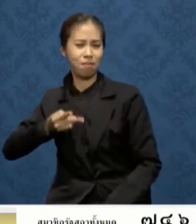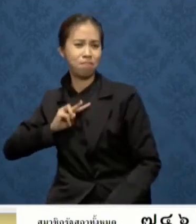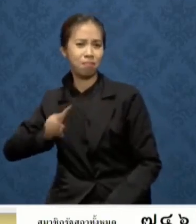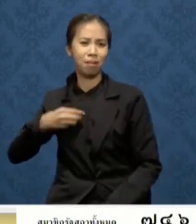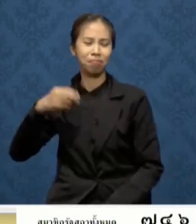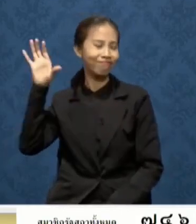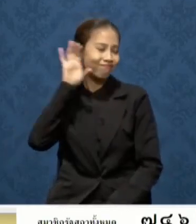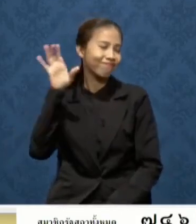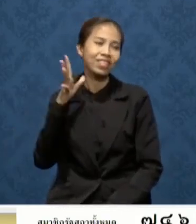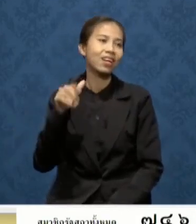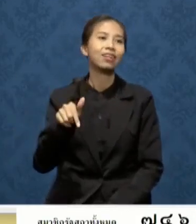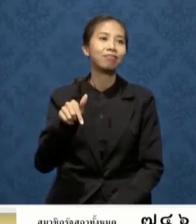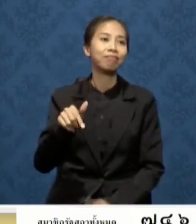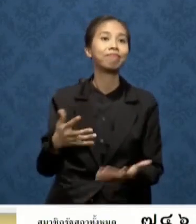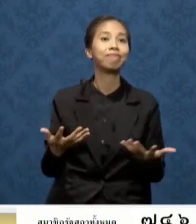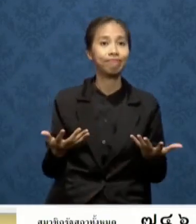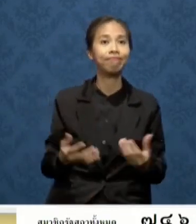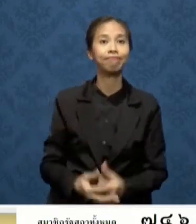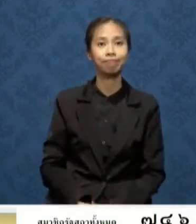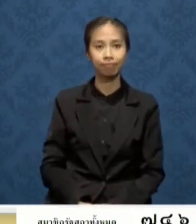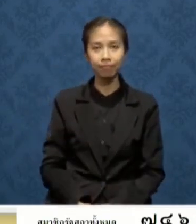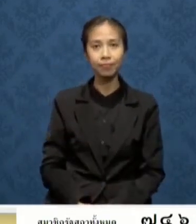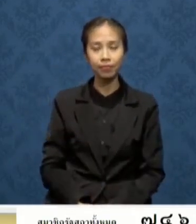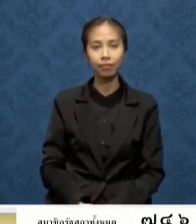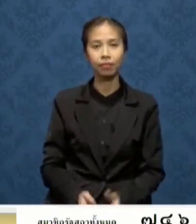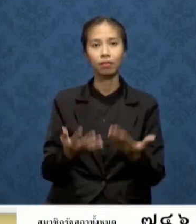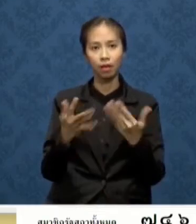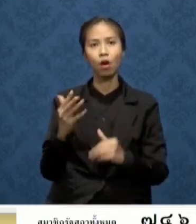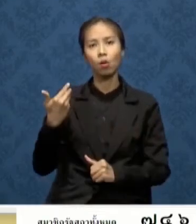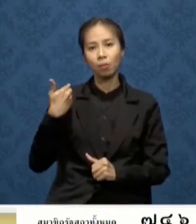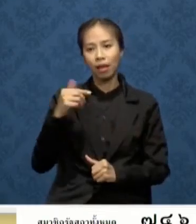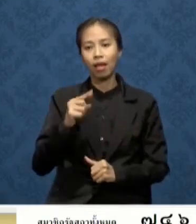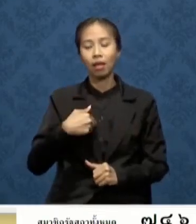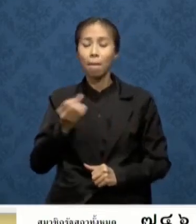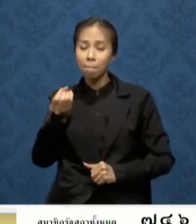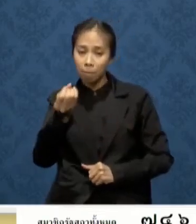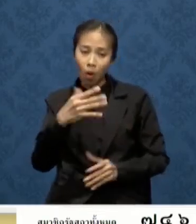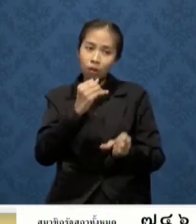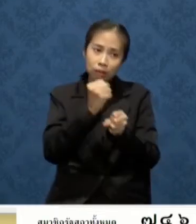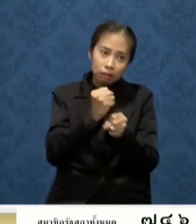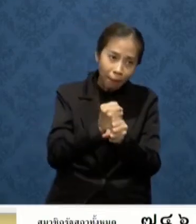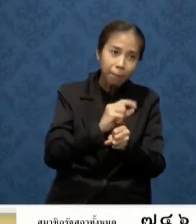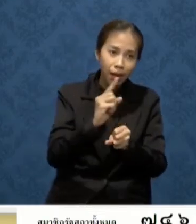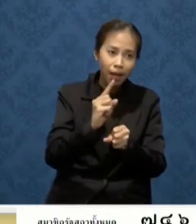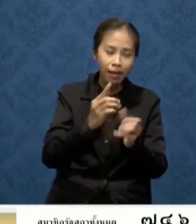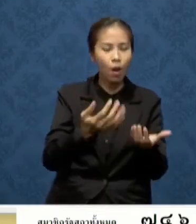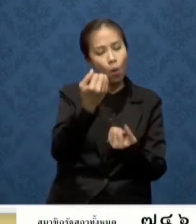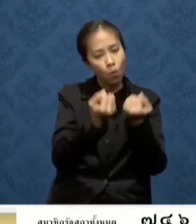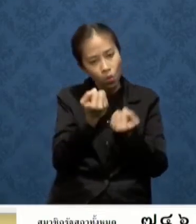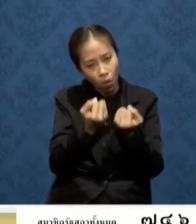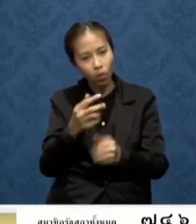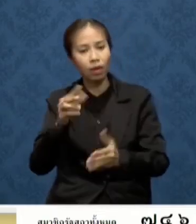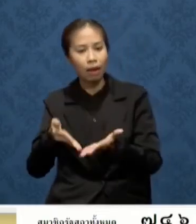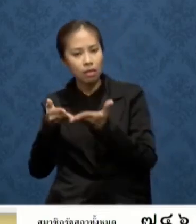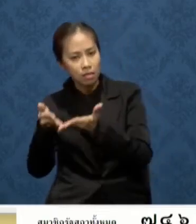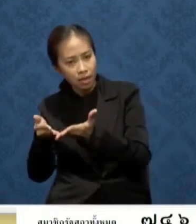ถืออะไรเลย รัฐบาลซ่มรนนอกจากนั้นนะครับ ยังพูดแต่จะทำนะฮะ ทางทางบกทางน้ำทางอากาศไม้